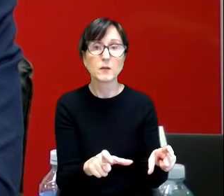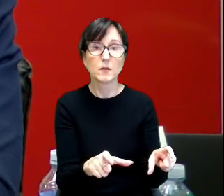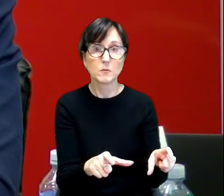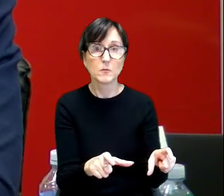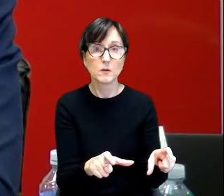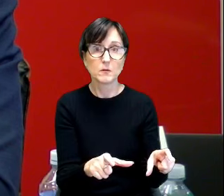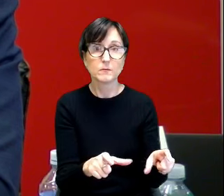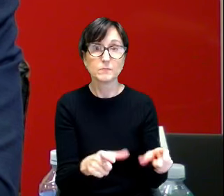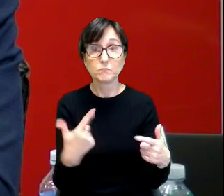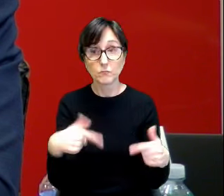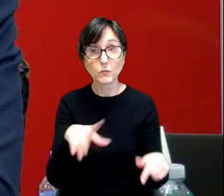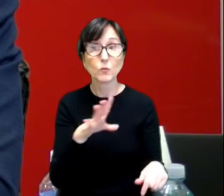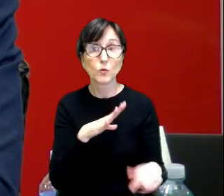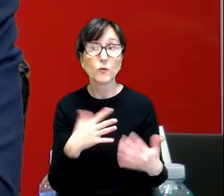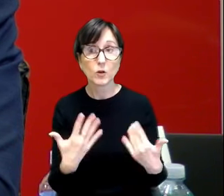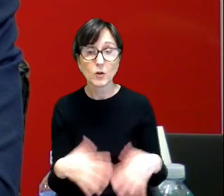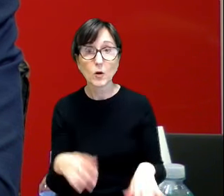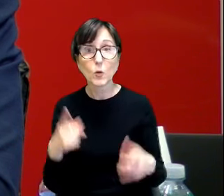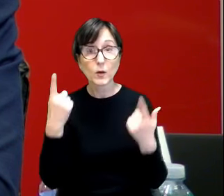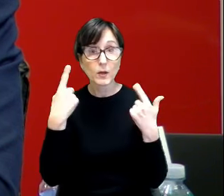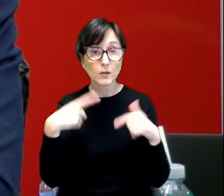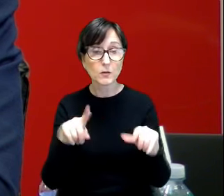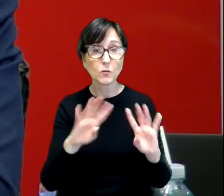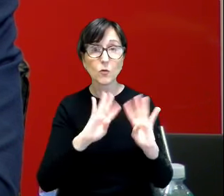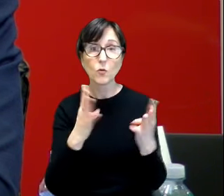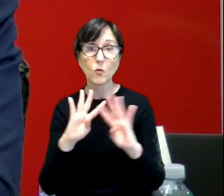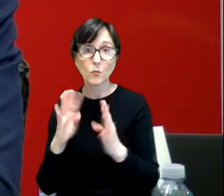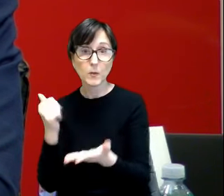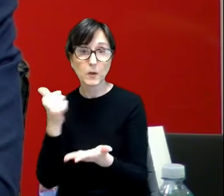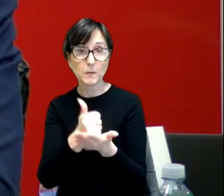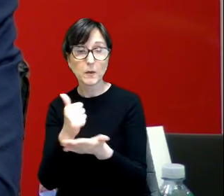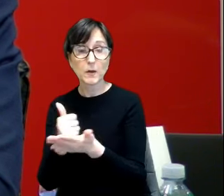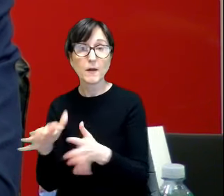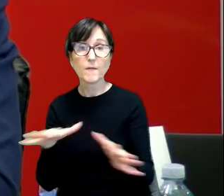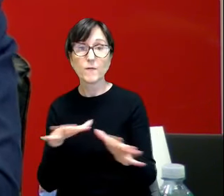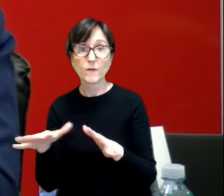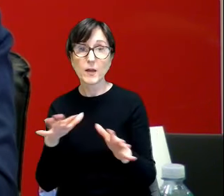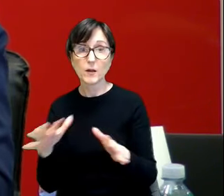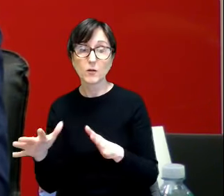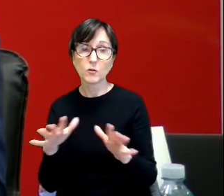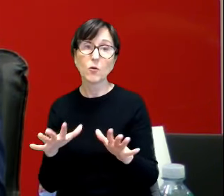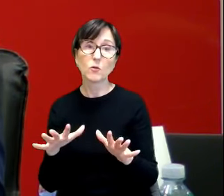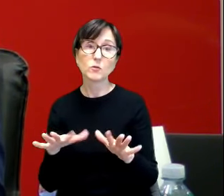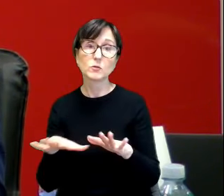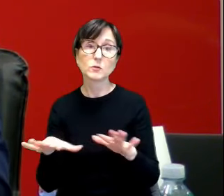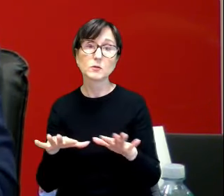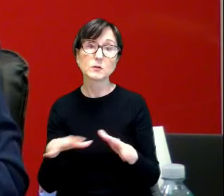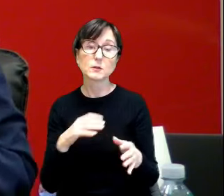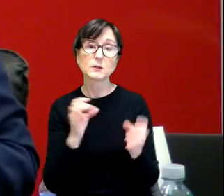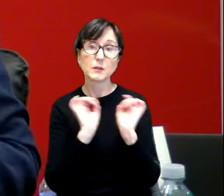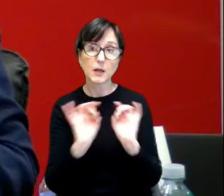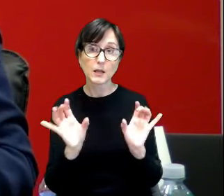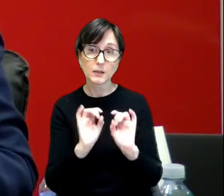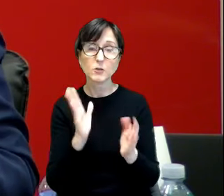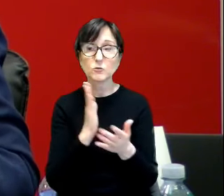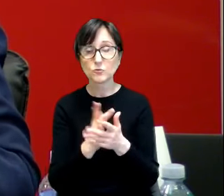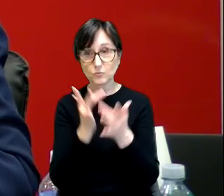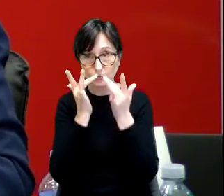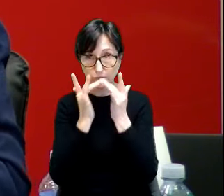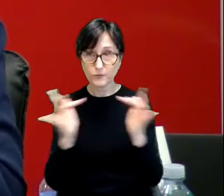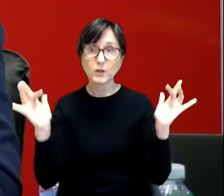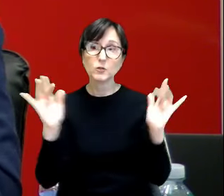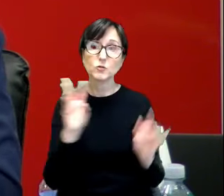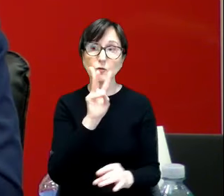kitų komitetų pirmininku a teikiamos veiklos ataskaitos skelbiamos viešai svetainėje kaip ir paminėjau